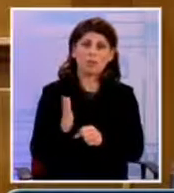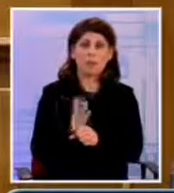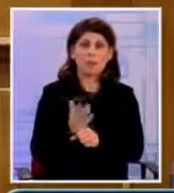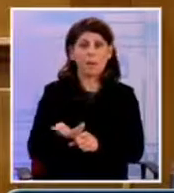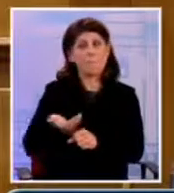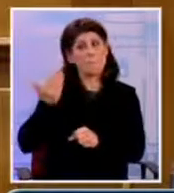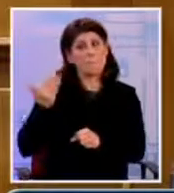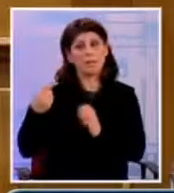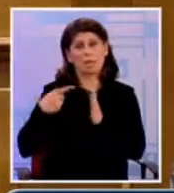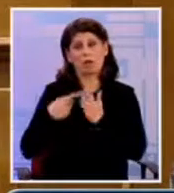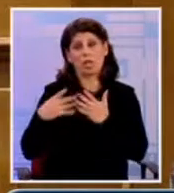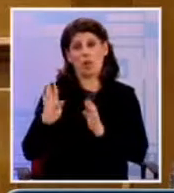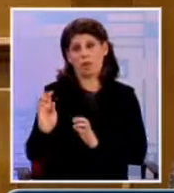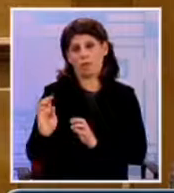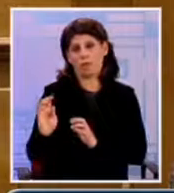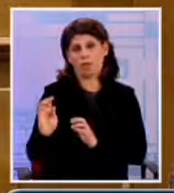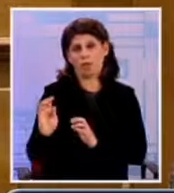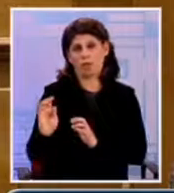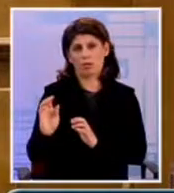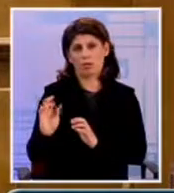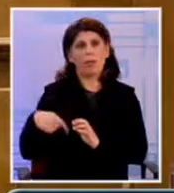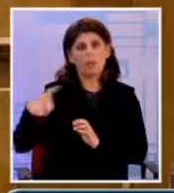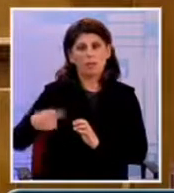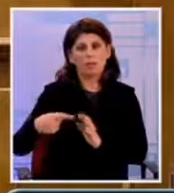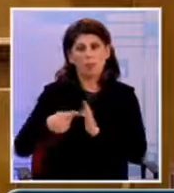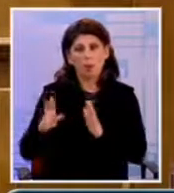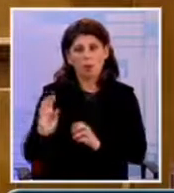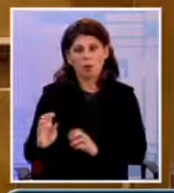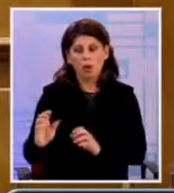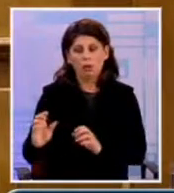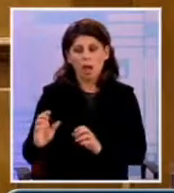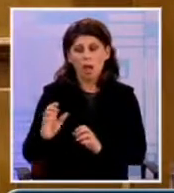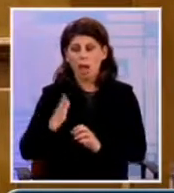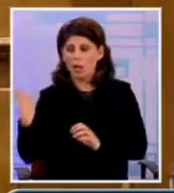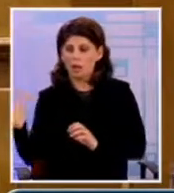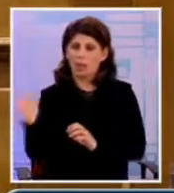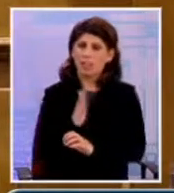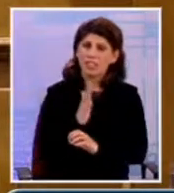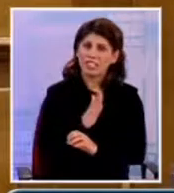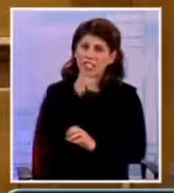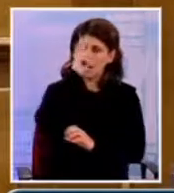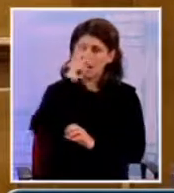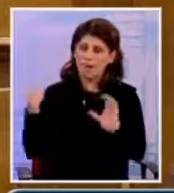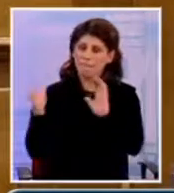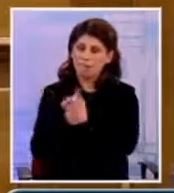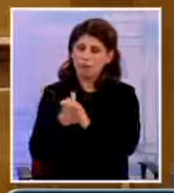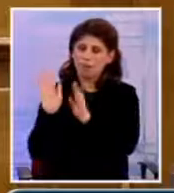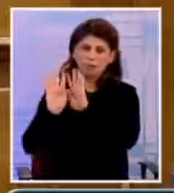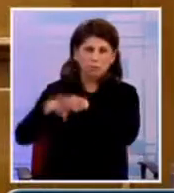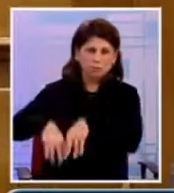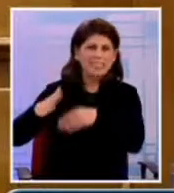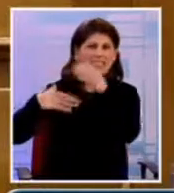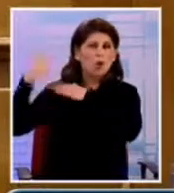πριν από την... Στη συνέχεια, αφού ενώθηκε η Γερμανία, απαντούσαν οι ευρωπαϊκοί θεσμοί ότι αυτό είναι ένα